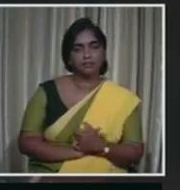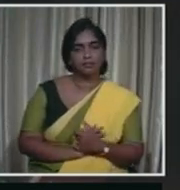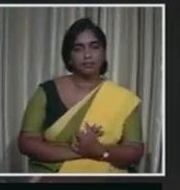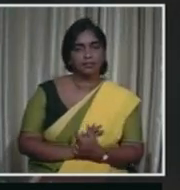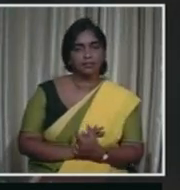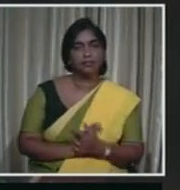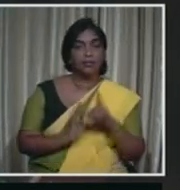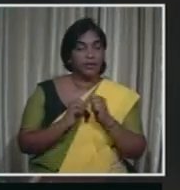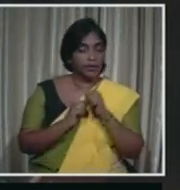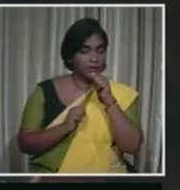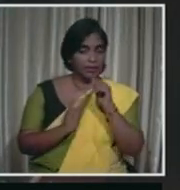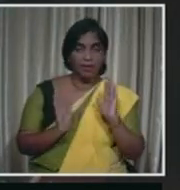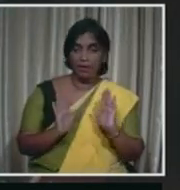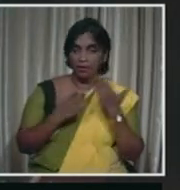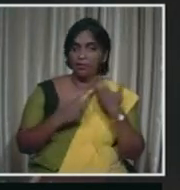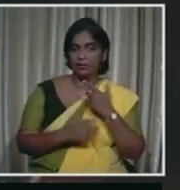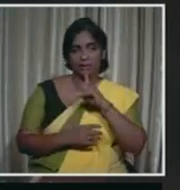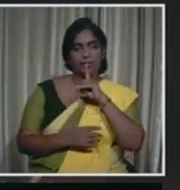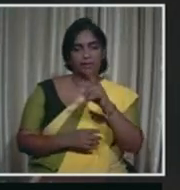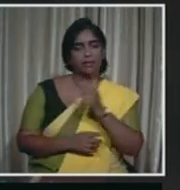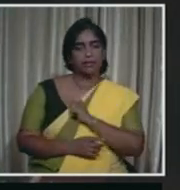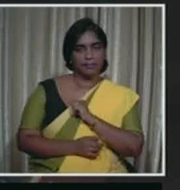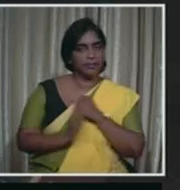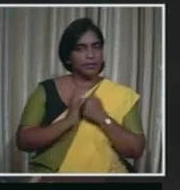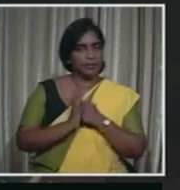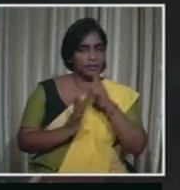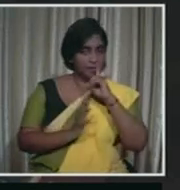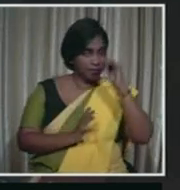විශේෂයෙන්ම ආරම්භයේදී මම කියන්න කැමති කරු කතානායකතුමනි